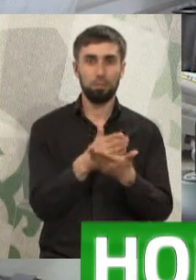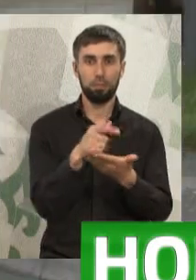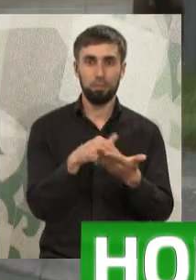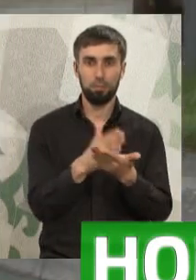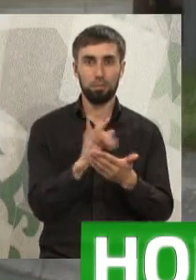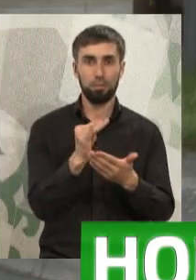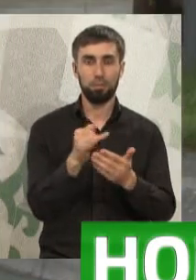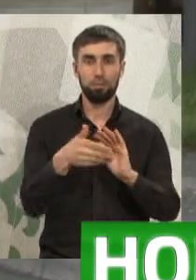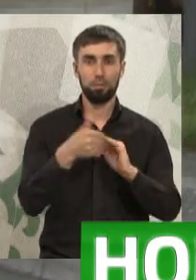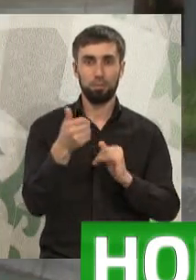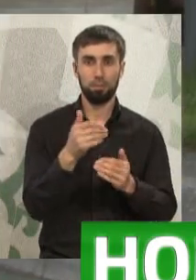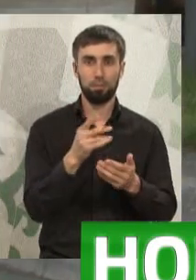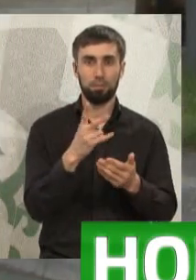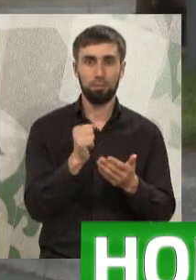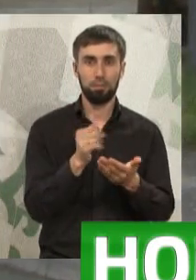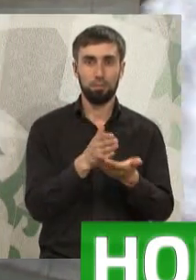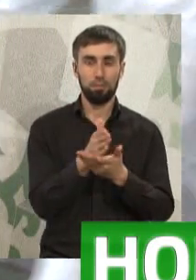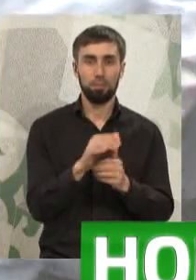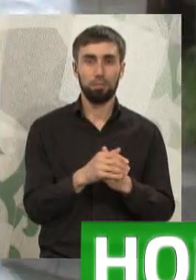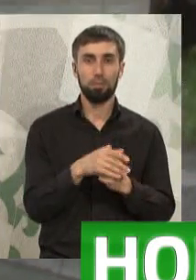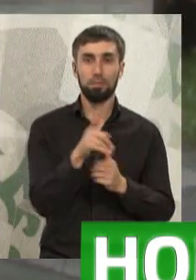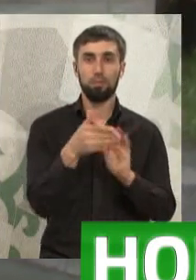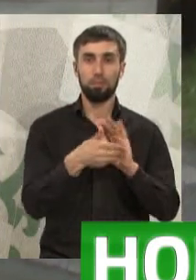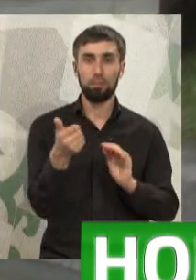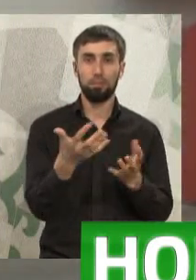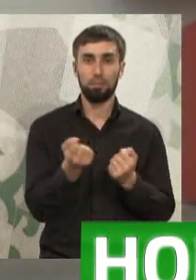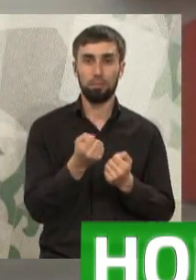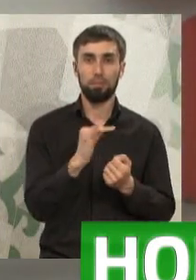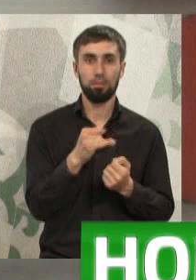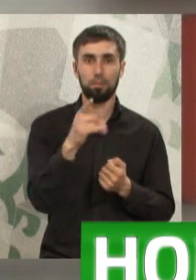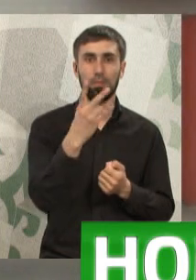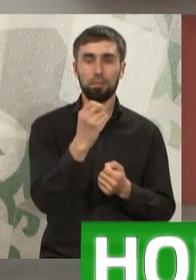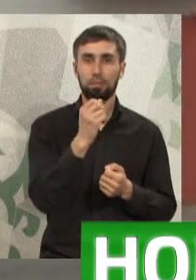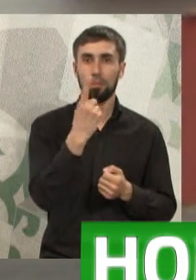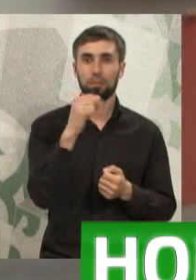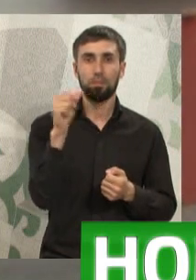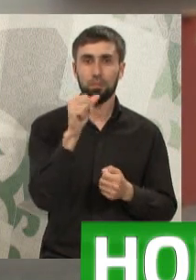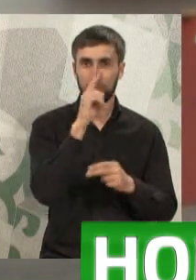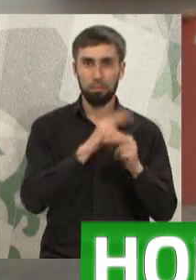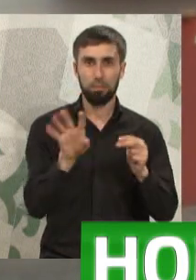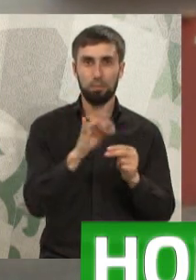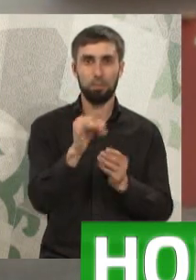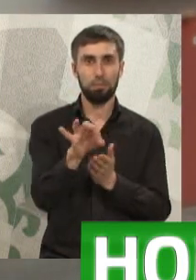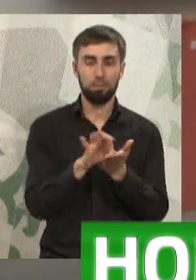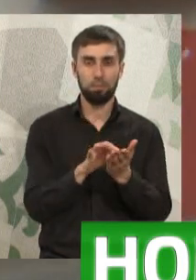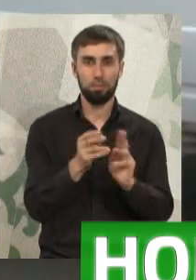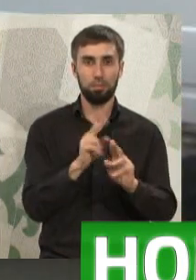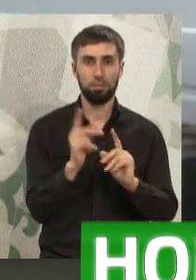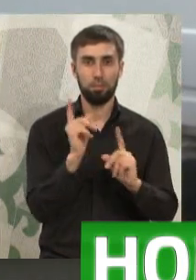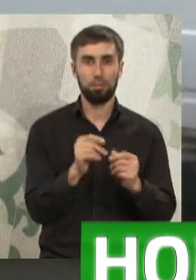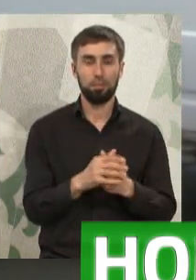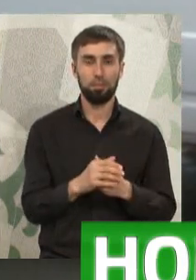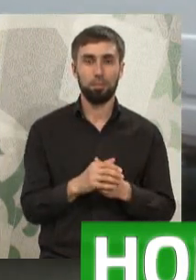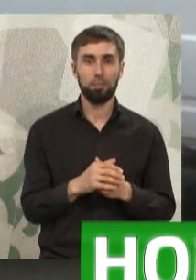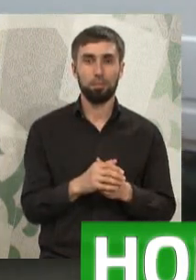на вызов. Вызов принят. Команда, не теряя ни минуты, снаряжается и направляется на стоянку. Быстрый разворот, и скорая уже в пути. На этот